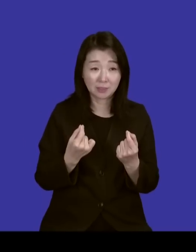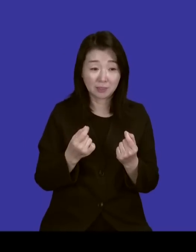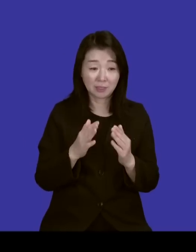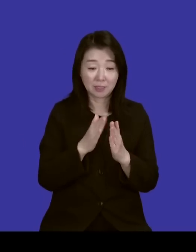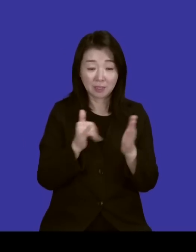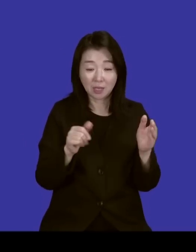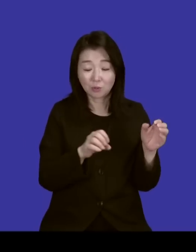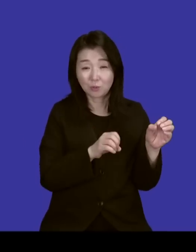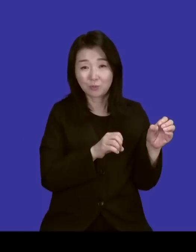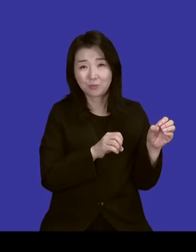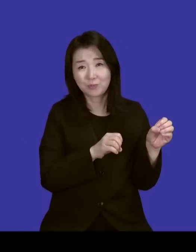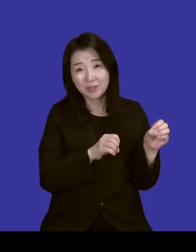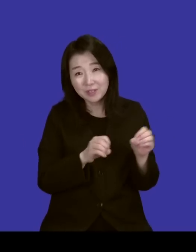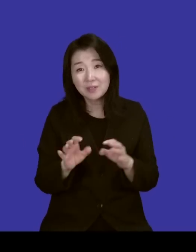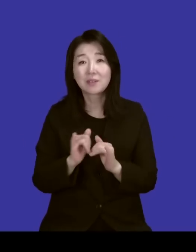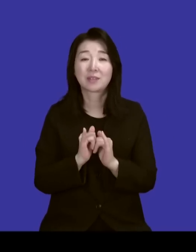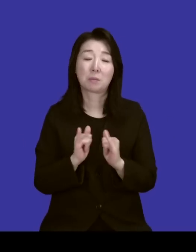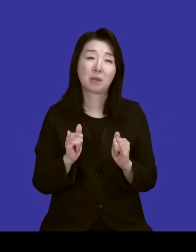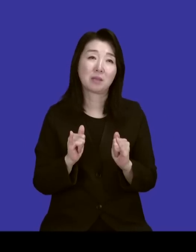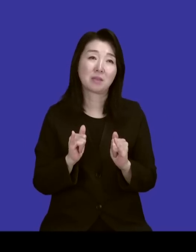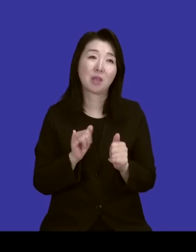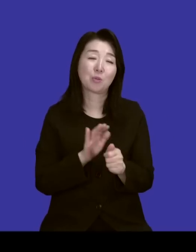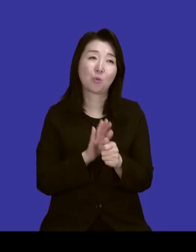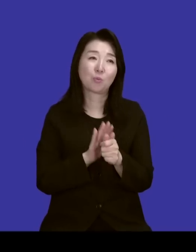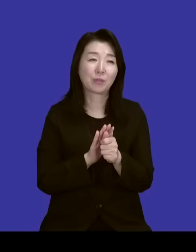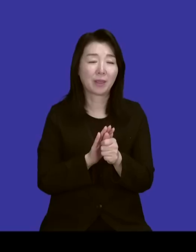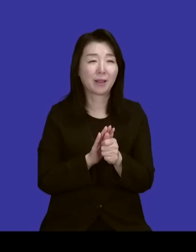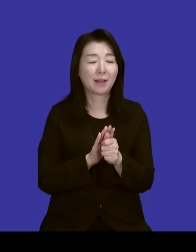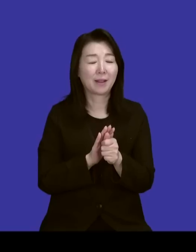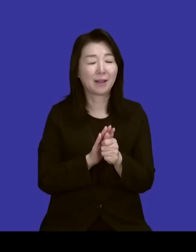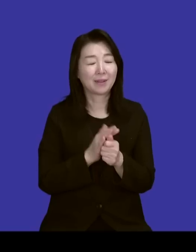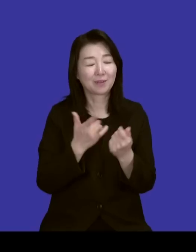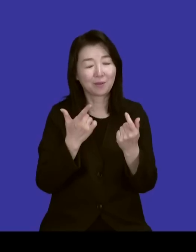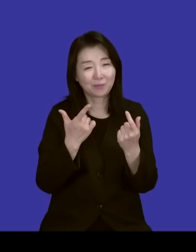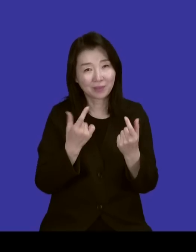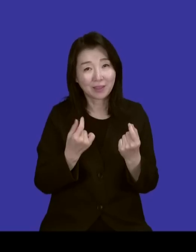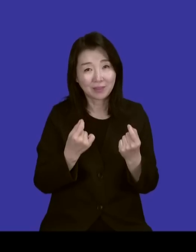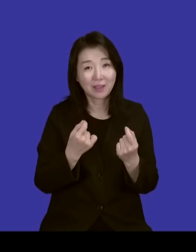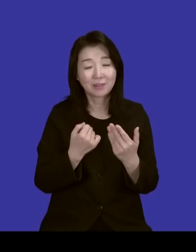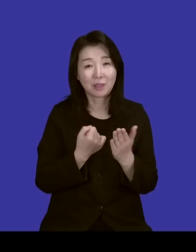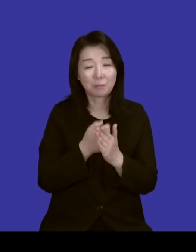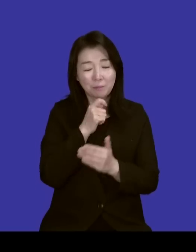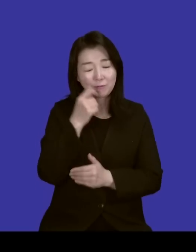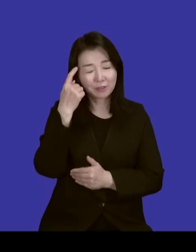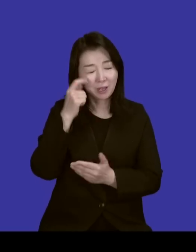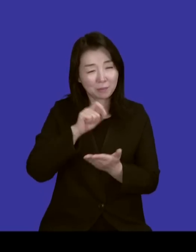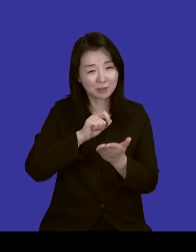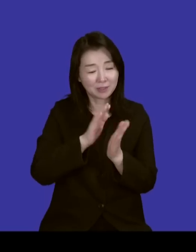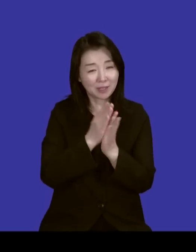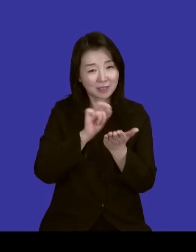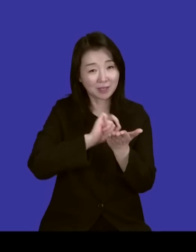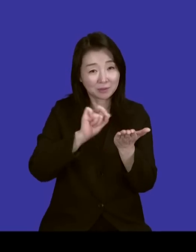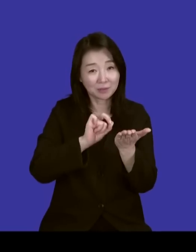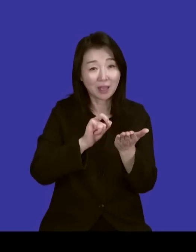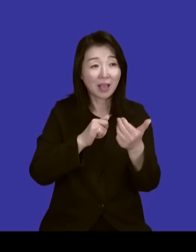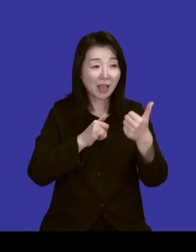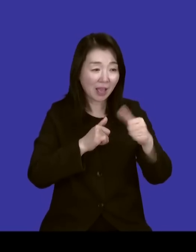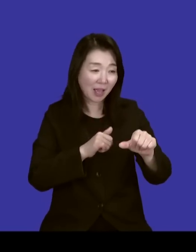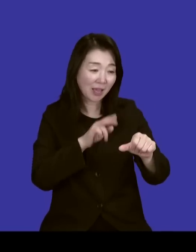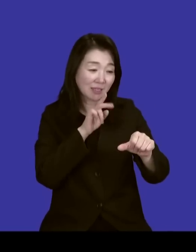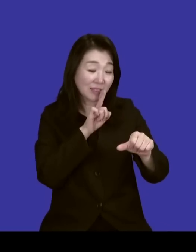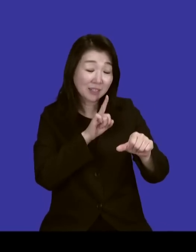잃어버린 사람들에게 도움이 되지 않을까 네, 네. 묵상하면서 쓴 책이 아들아 See You in Heaven